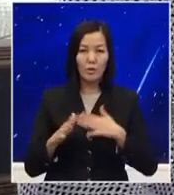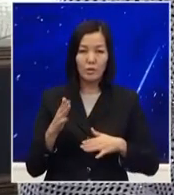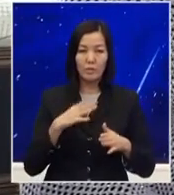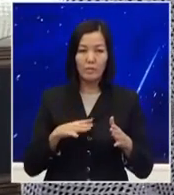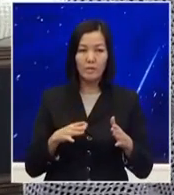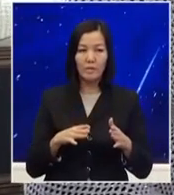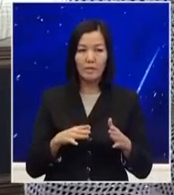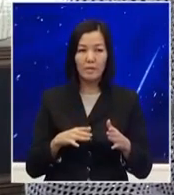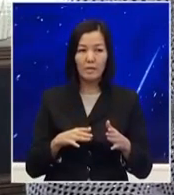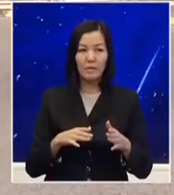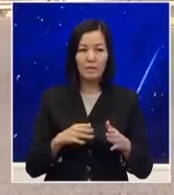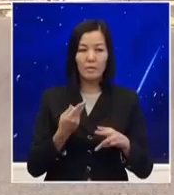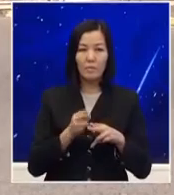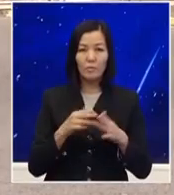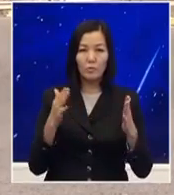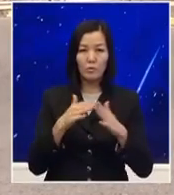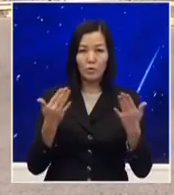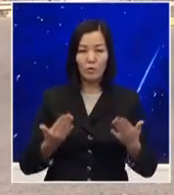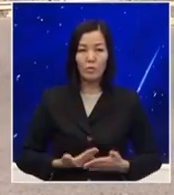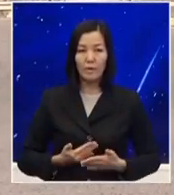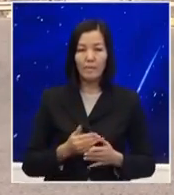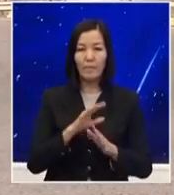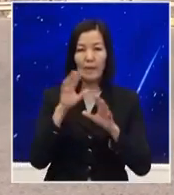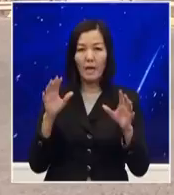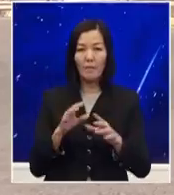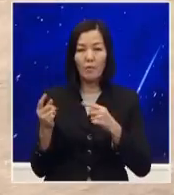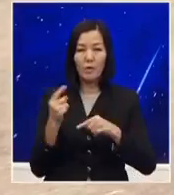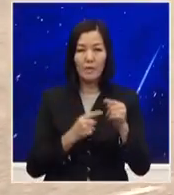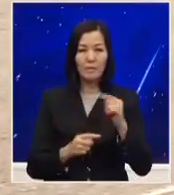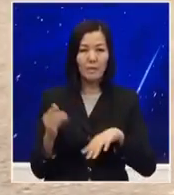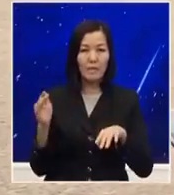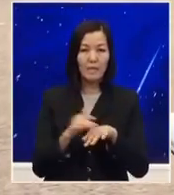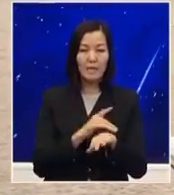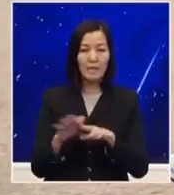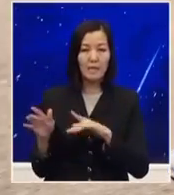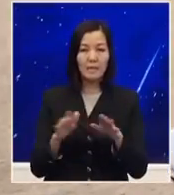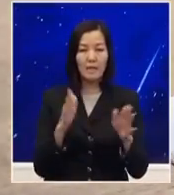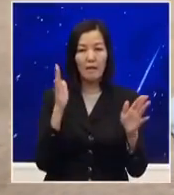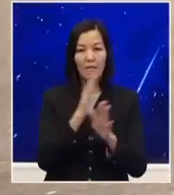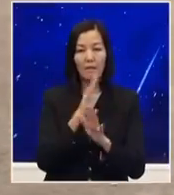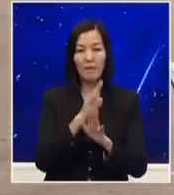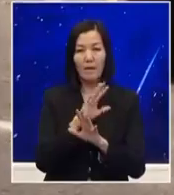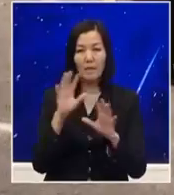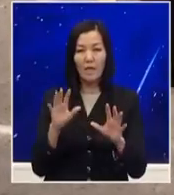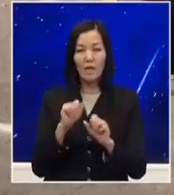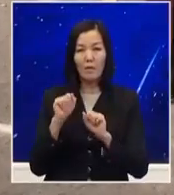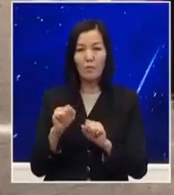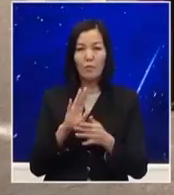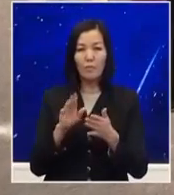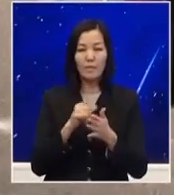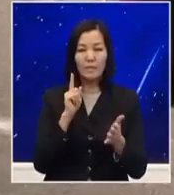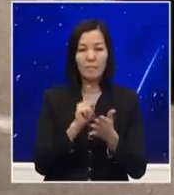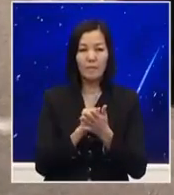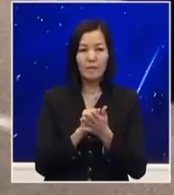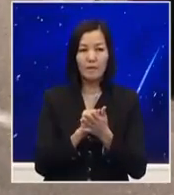Сол аман-есен осы үйді тұрып жатырмыз. Қамқор кәсіпкердің игі істері мұнымен бітпейді. Табиғатты аялау оның басты мақсатының бірі. Мына